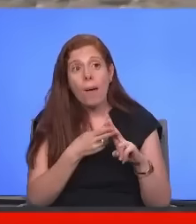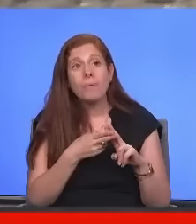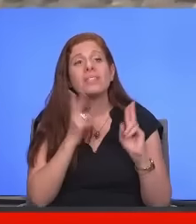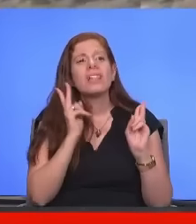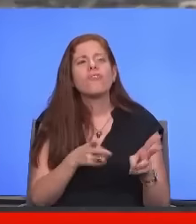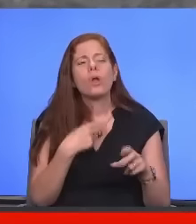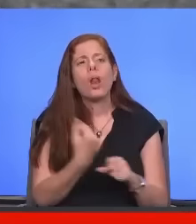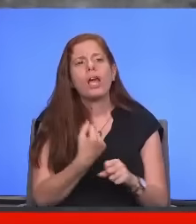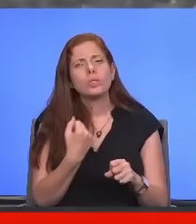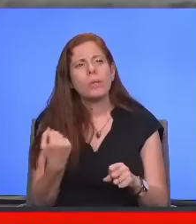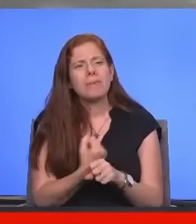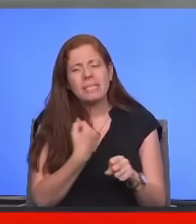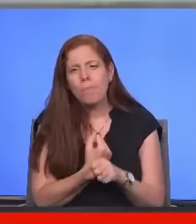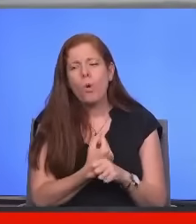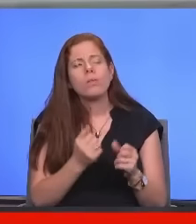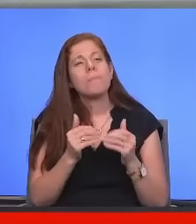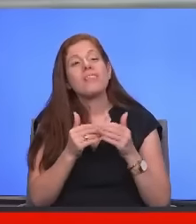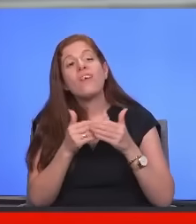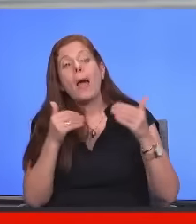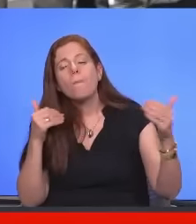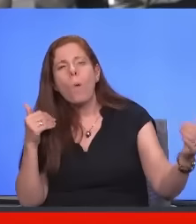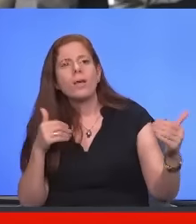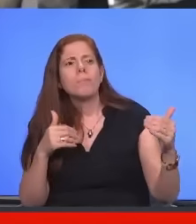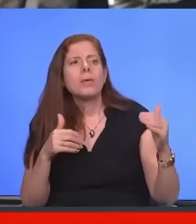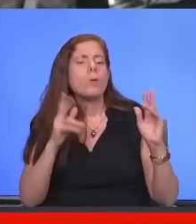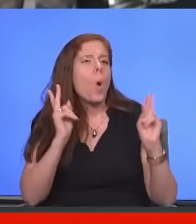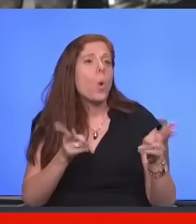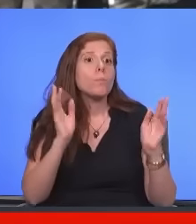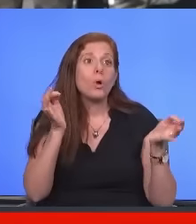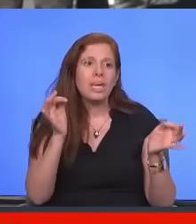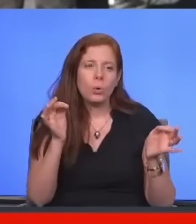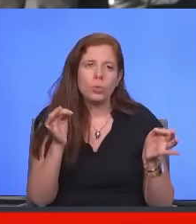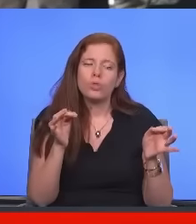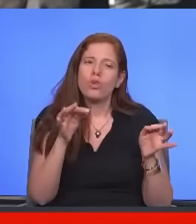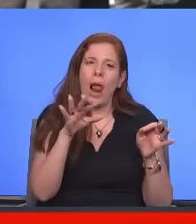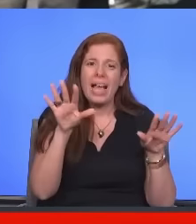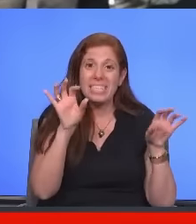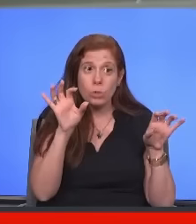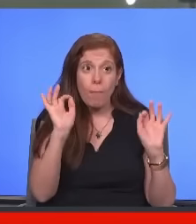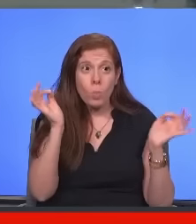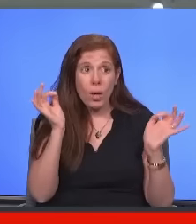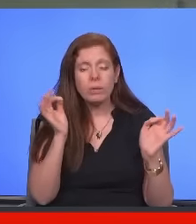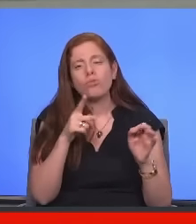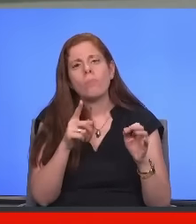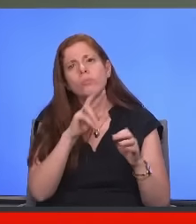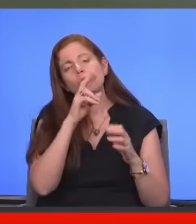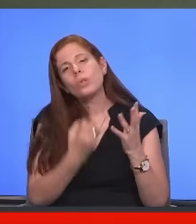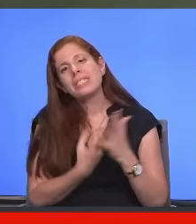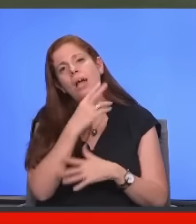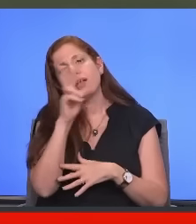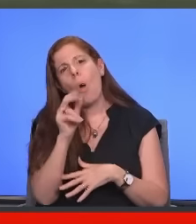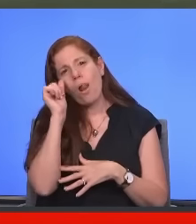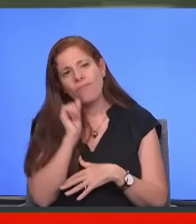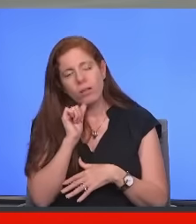מטווחים ארוכים, עם יכולות מאוד מאוד ייחודיות של הסנסורים המיוחדים, שלמעשה הם תוצרת כחול לבן. מדובר בטייסת של